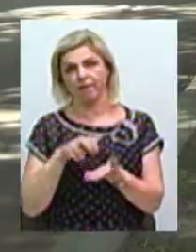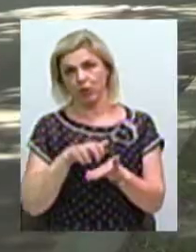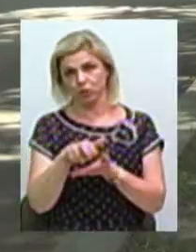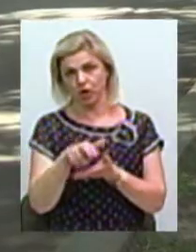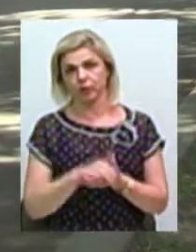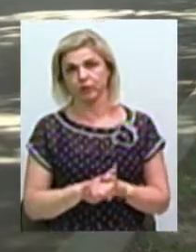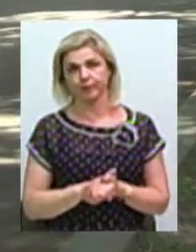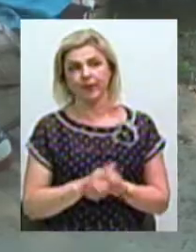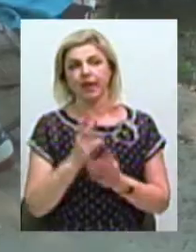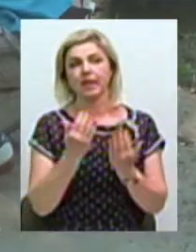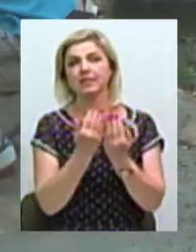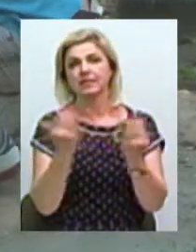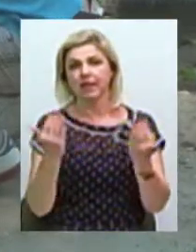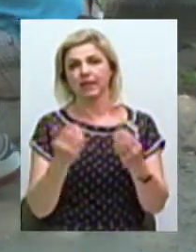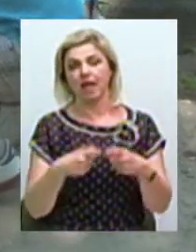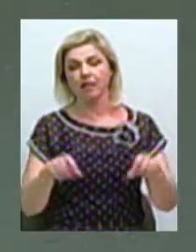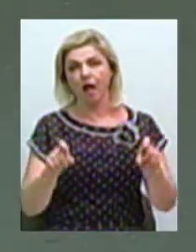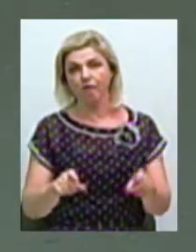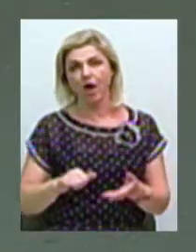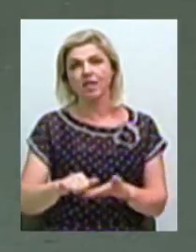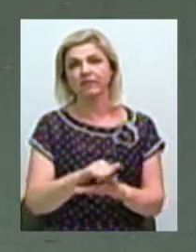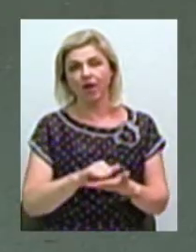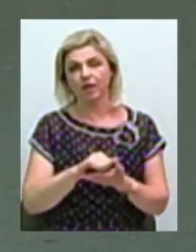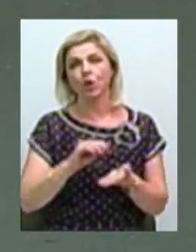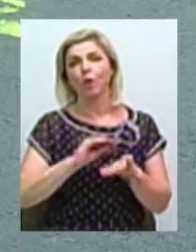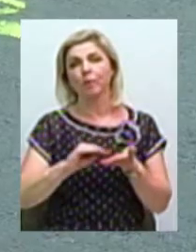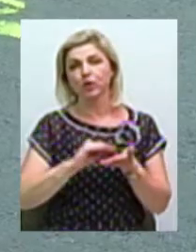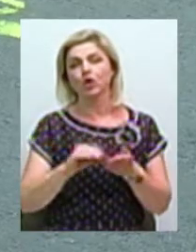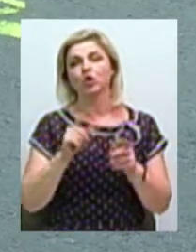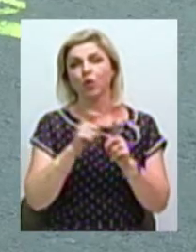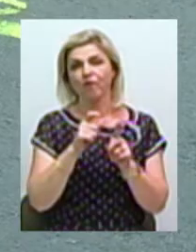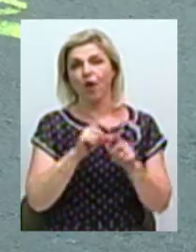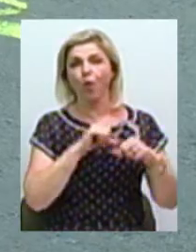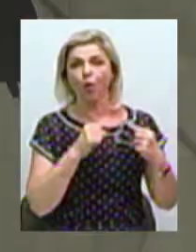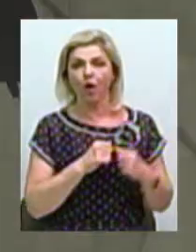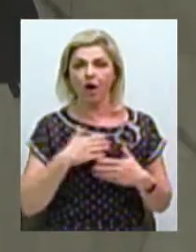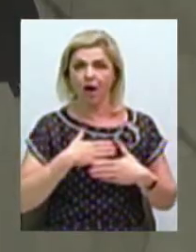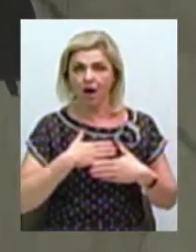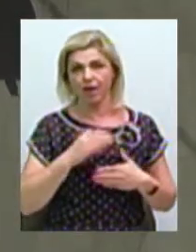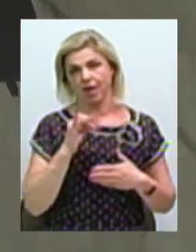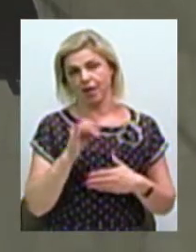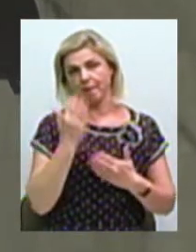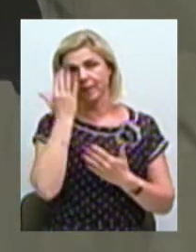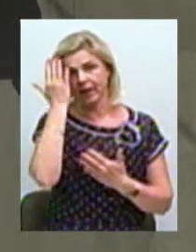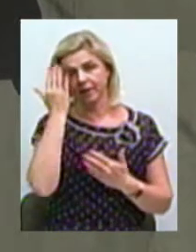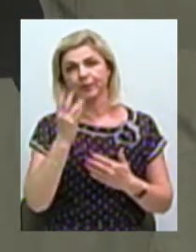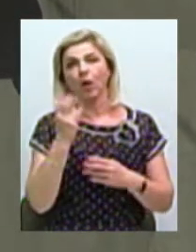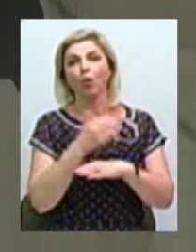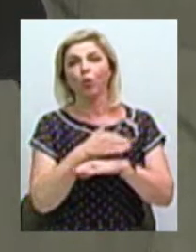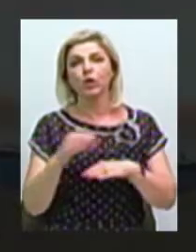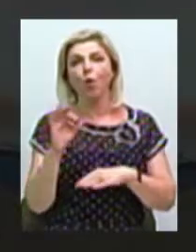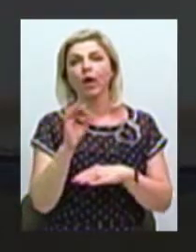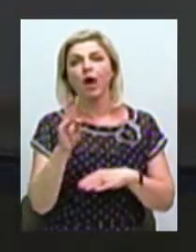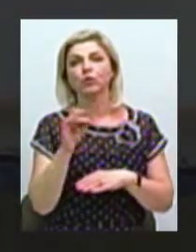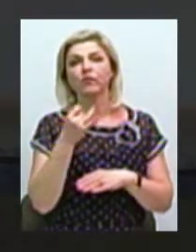На стінах будинків, лавочках та асфальті учасники пишуть слова «кохай» та «мрій». На вулиці Океанівській на 2-му